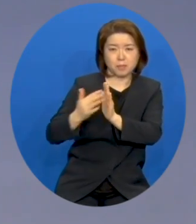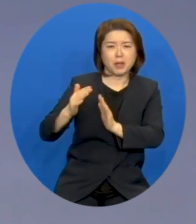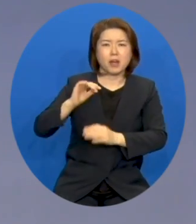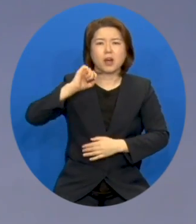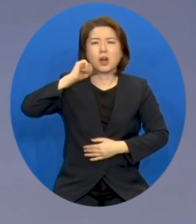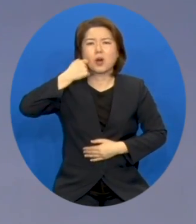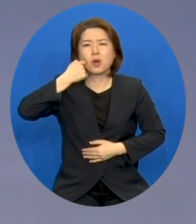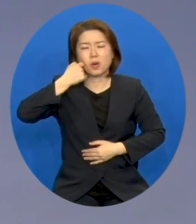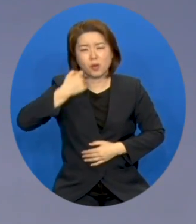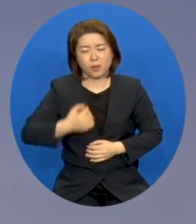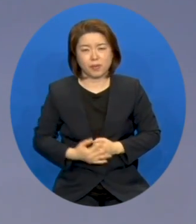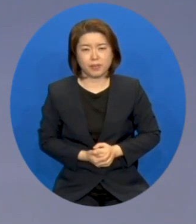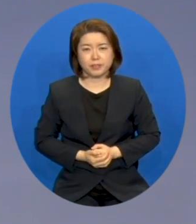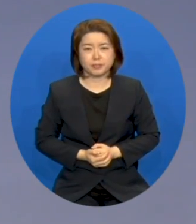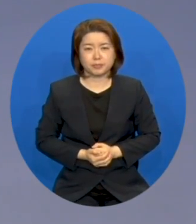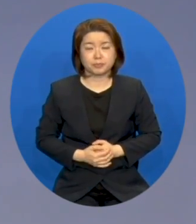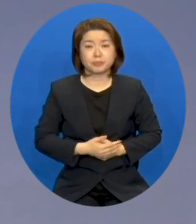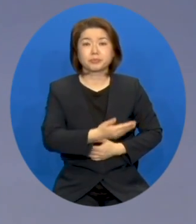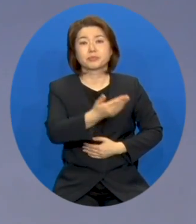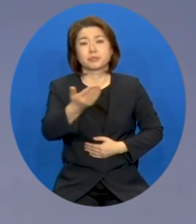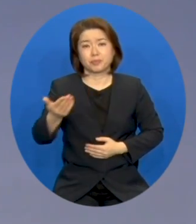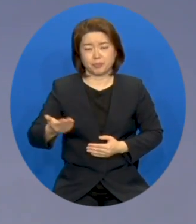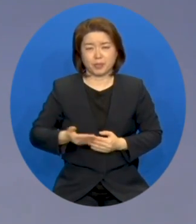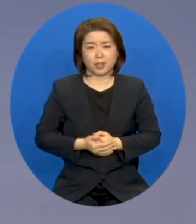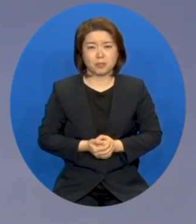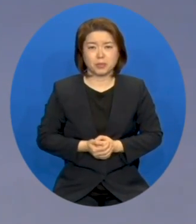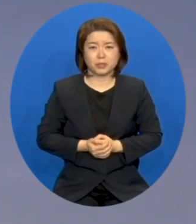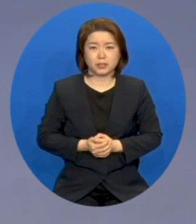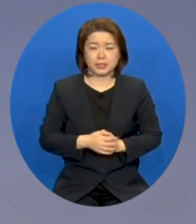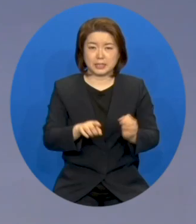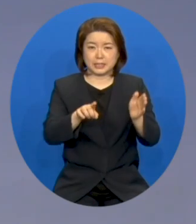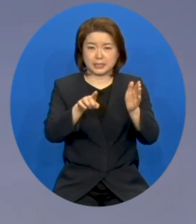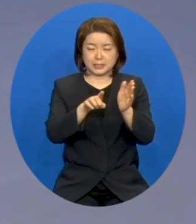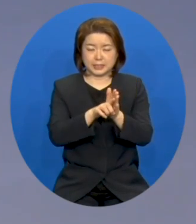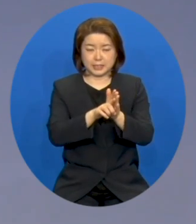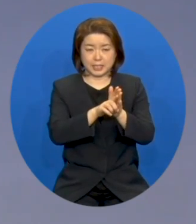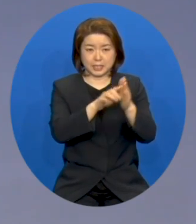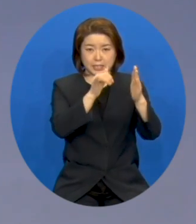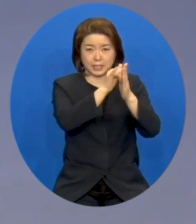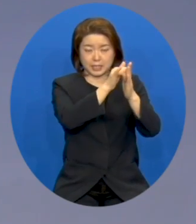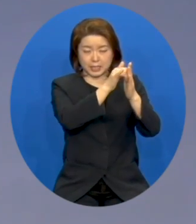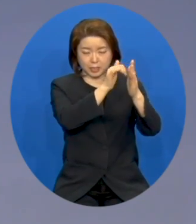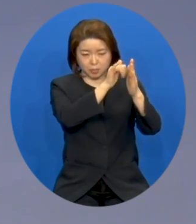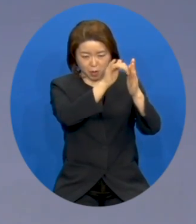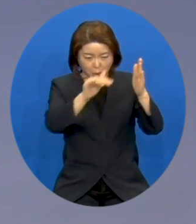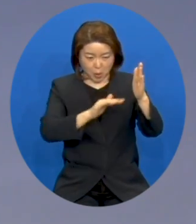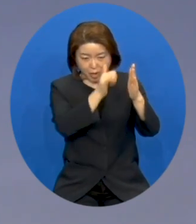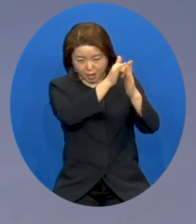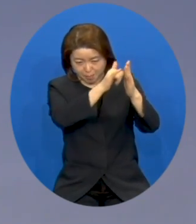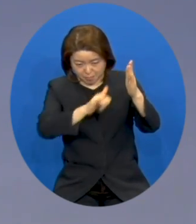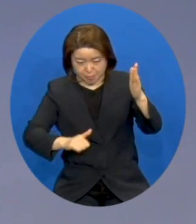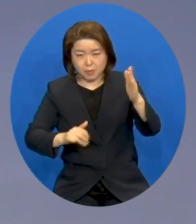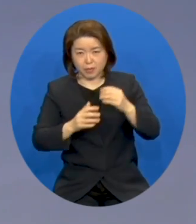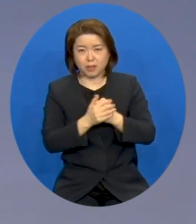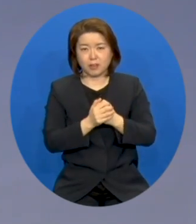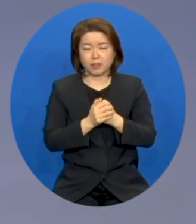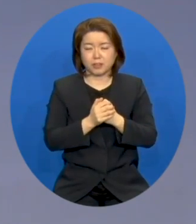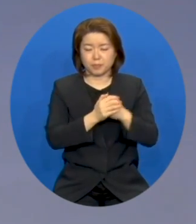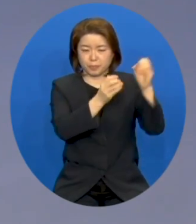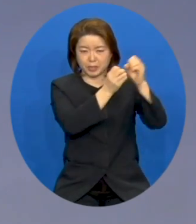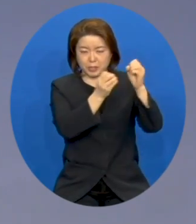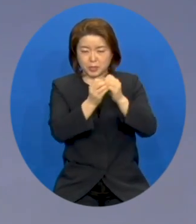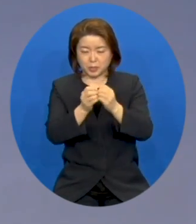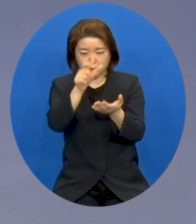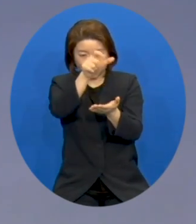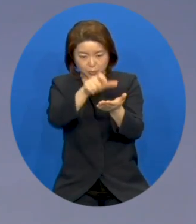없습니다. 여러분, 신앙의 가문이라는 거, 또 정통 교단에